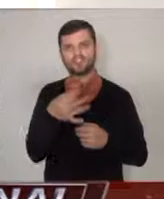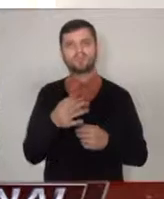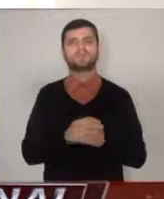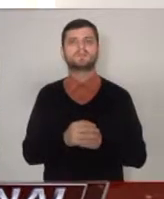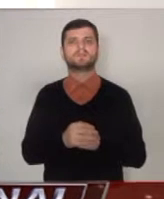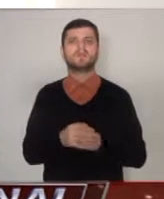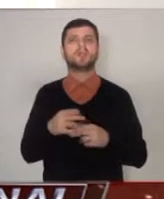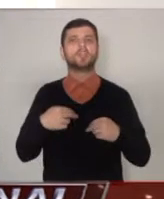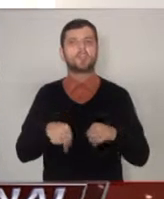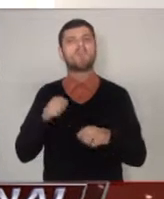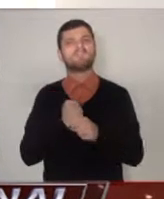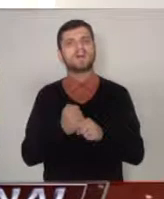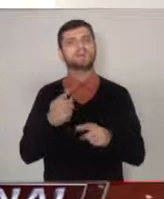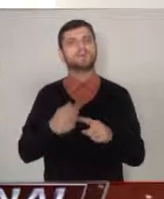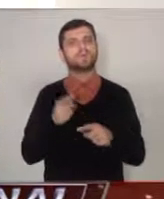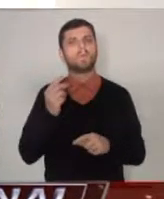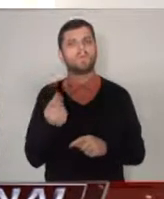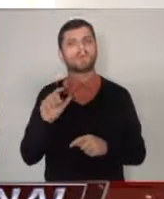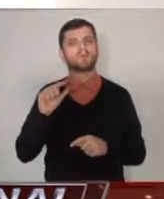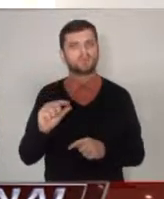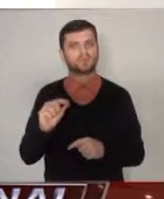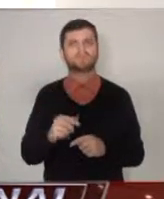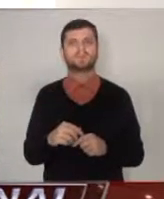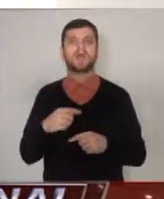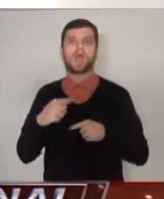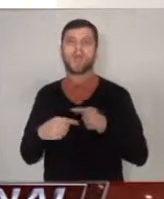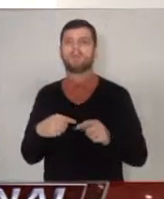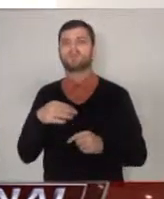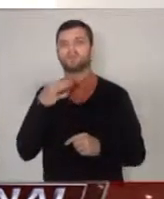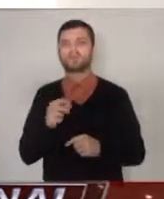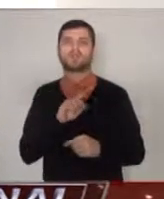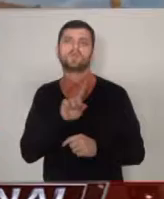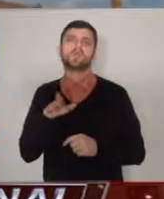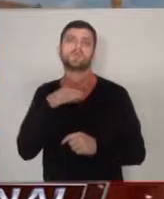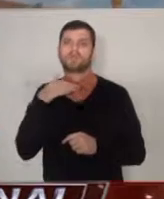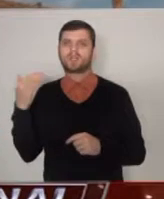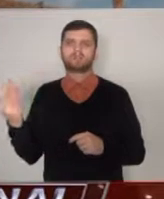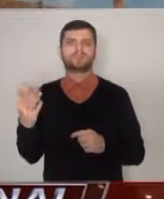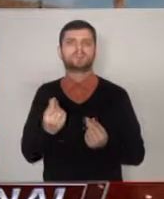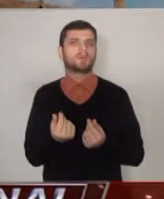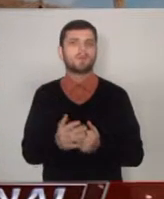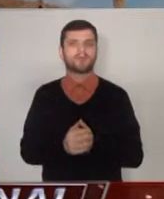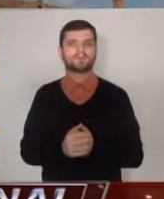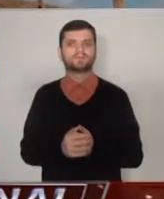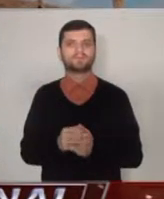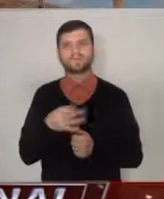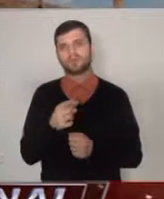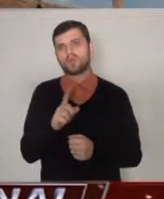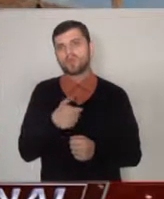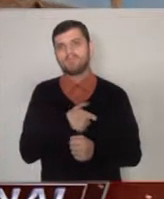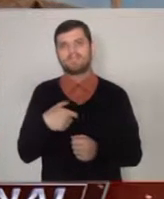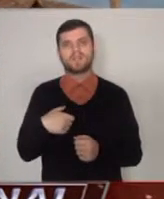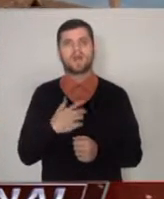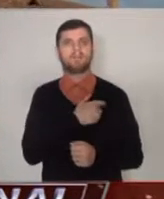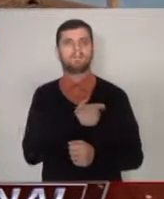adună, aoleo, nu picăm la... sau dăm bani de la noi ca să facem drumurile. Nu este vina noastră. Ofertele care